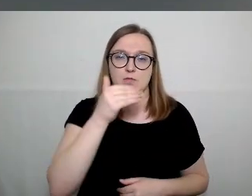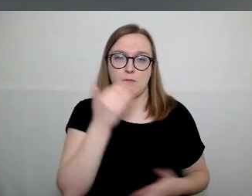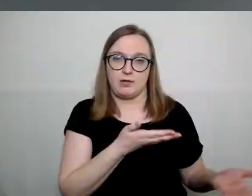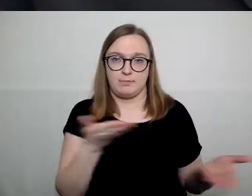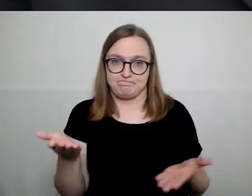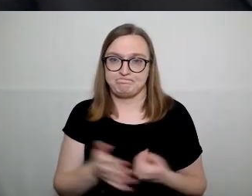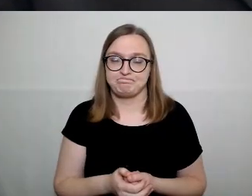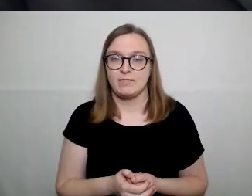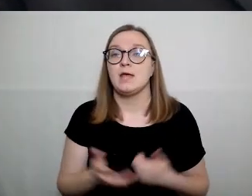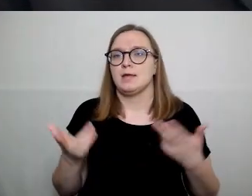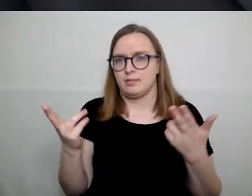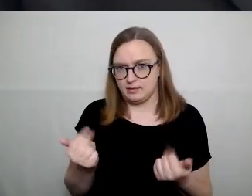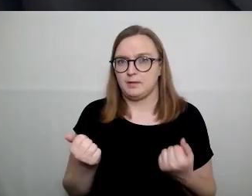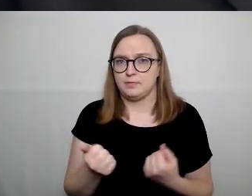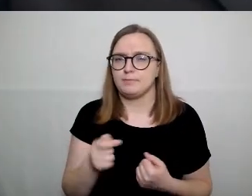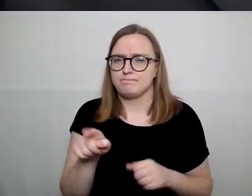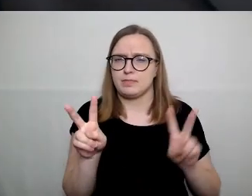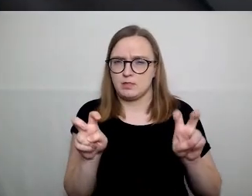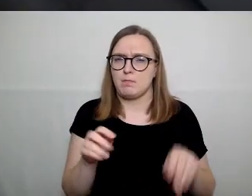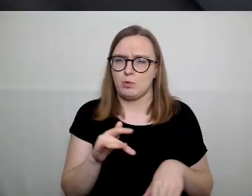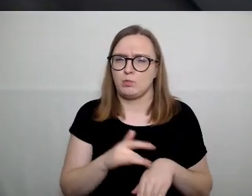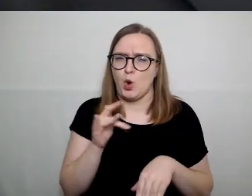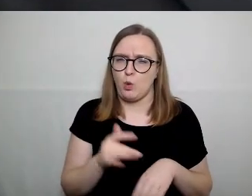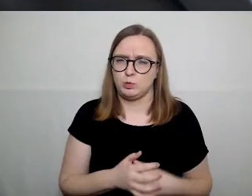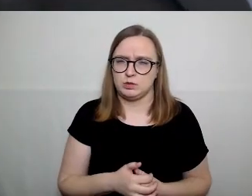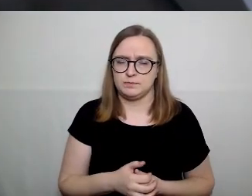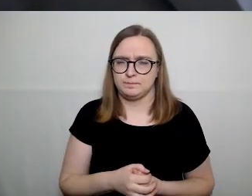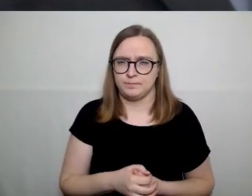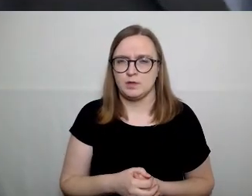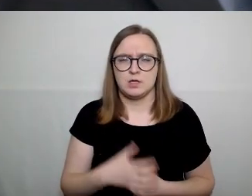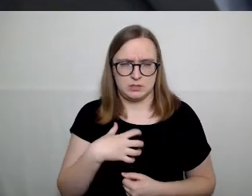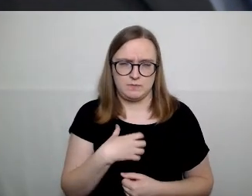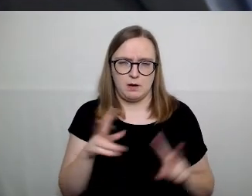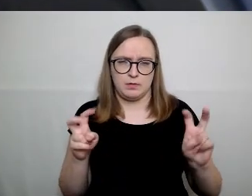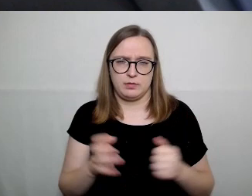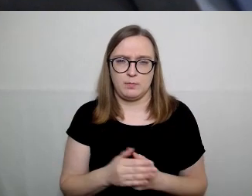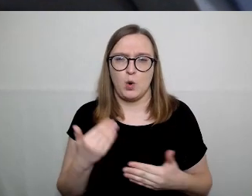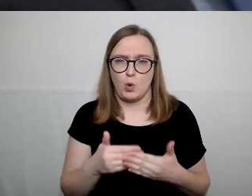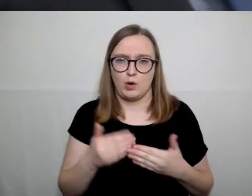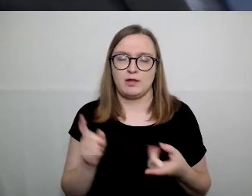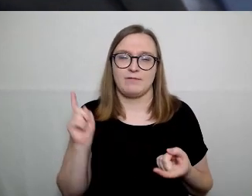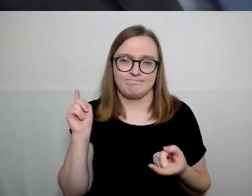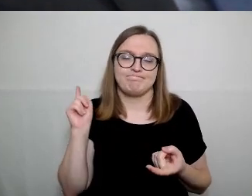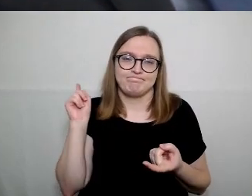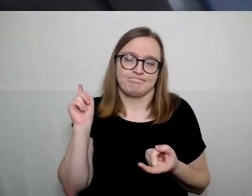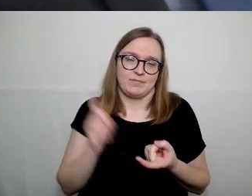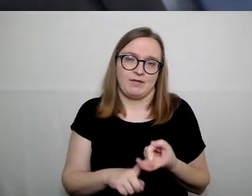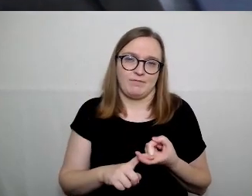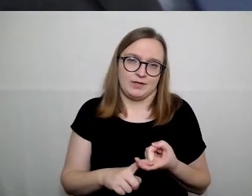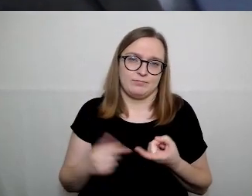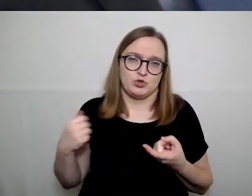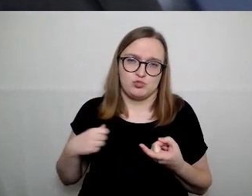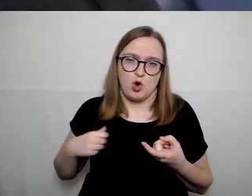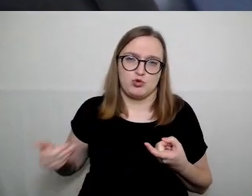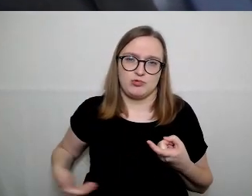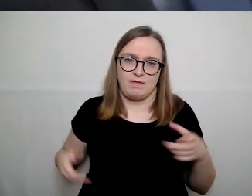Taip, tai ši tema tikrai pakankamai jautri ir aktuali, kadangi demografiniai procesai, kaip žinia,